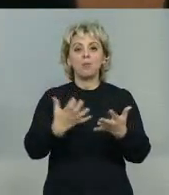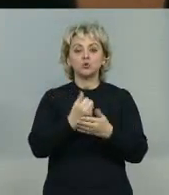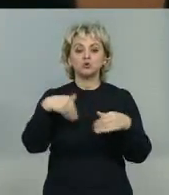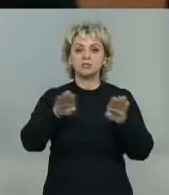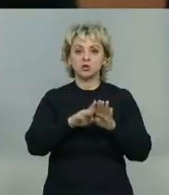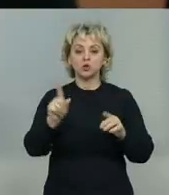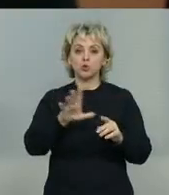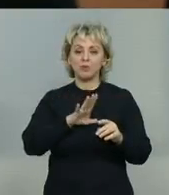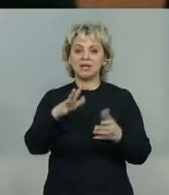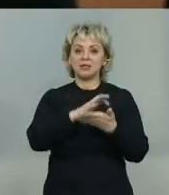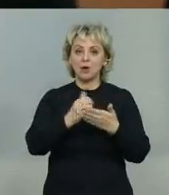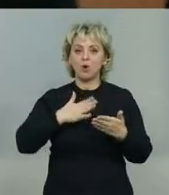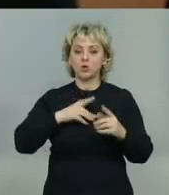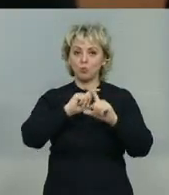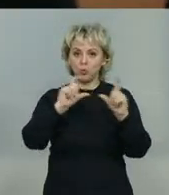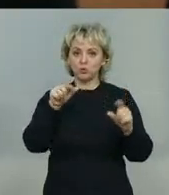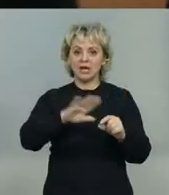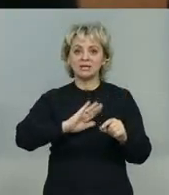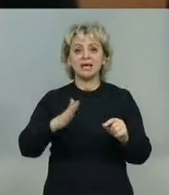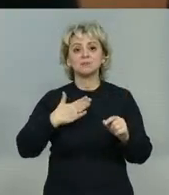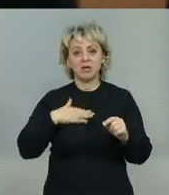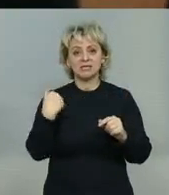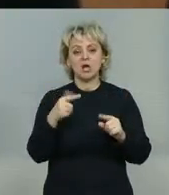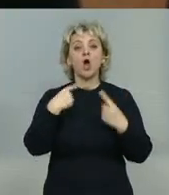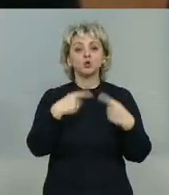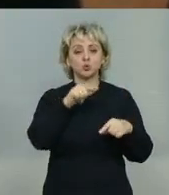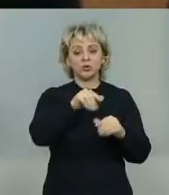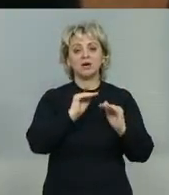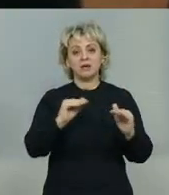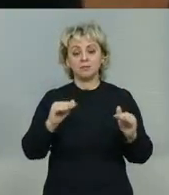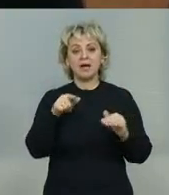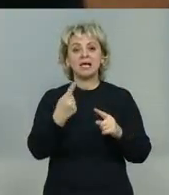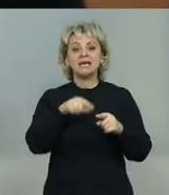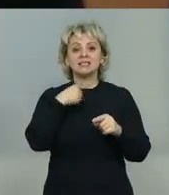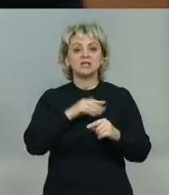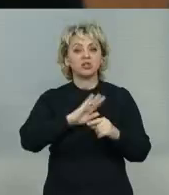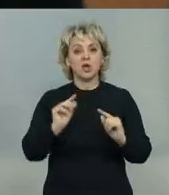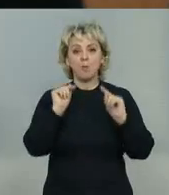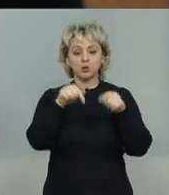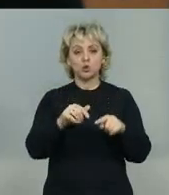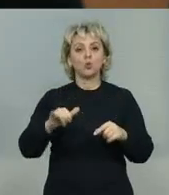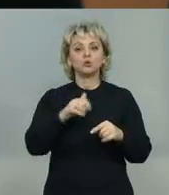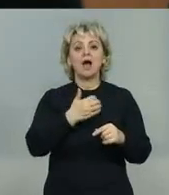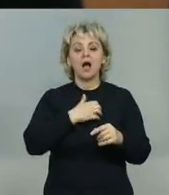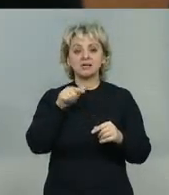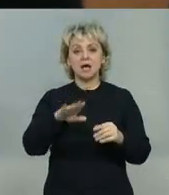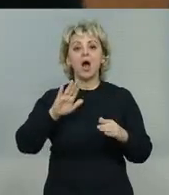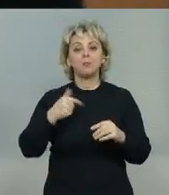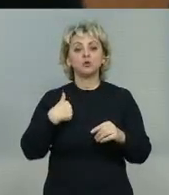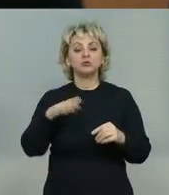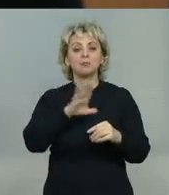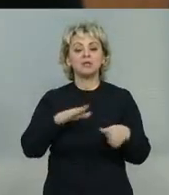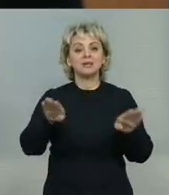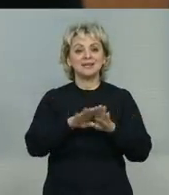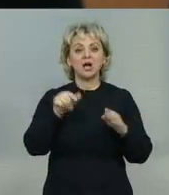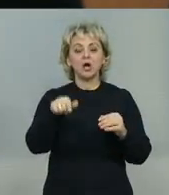что были нарушения на моем пункте, ну, не с моей стороны, а с других ребят. Из-за этого я не поступил куда-то, куда хотел. И потом у меня была такая